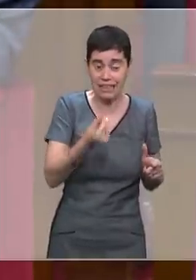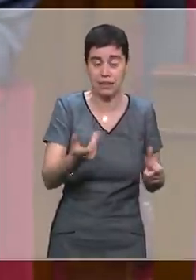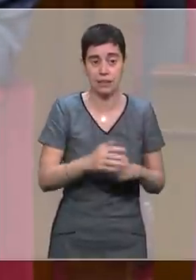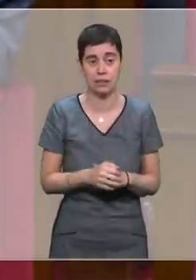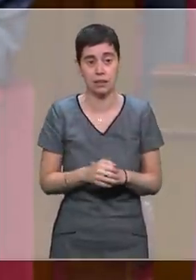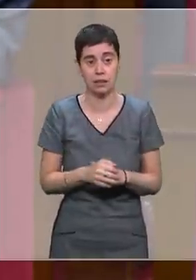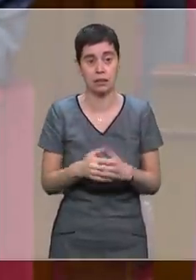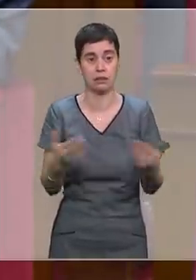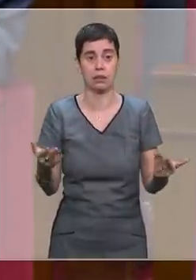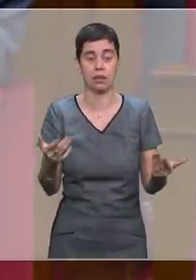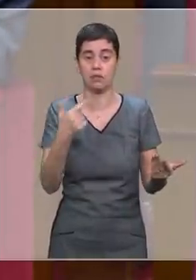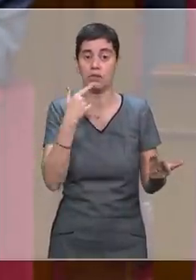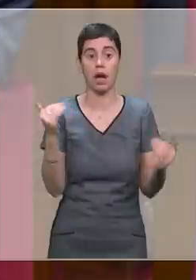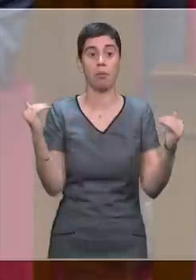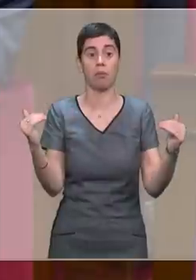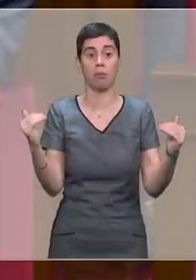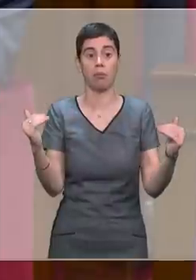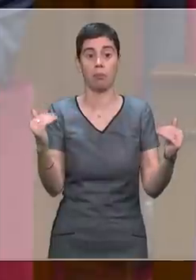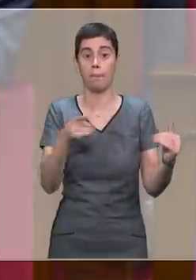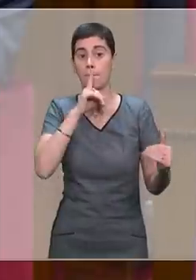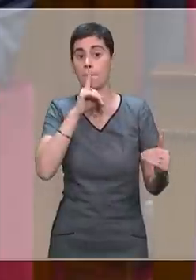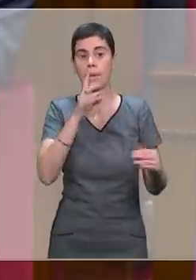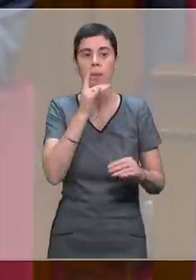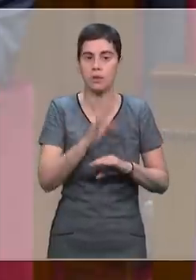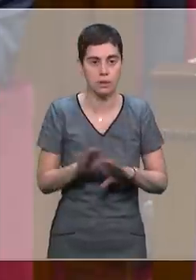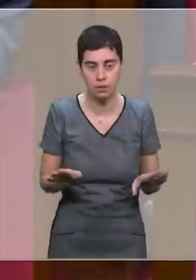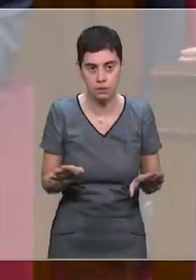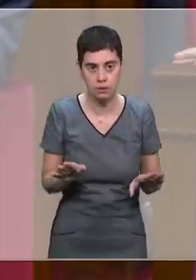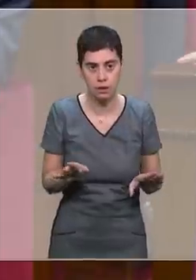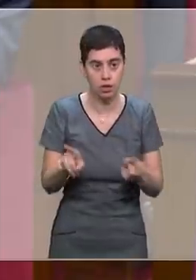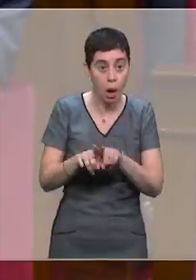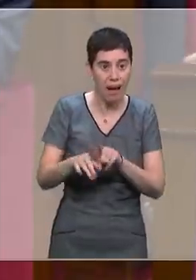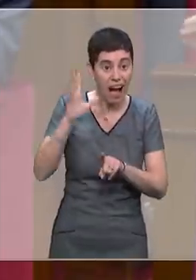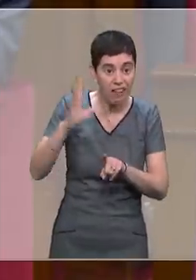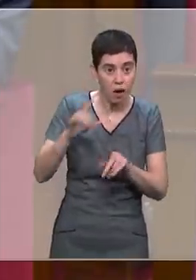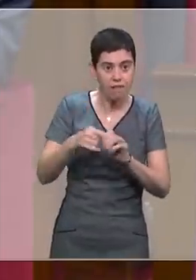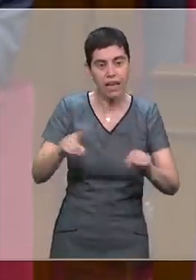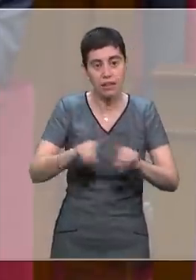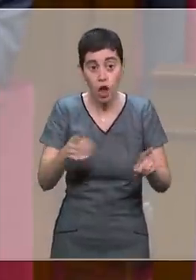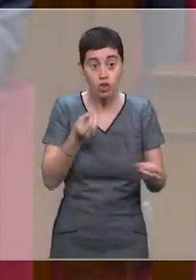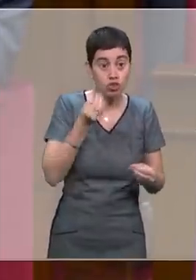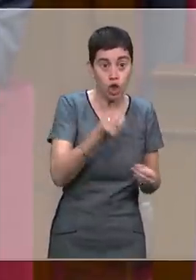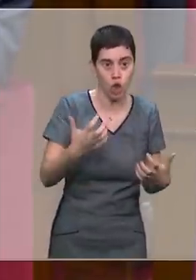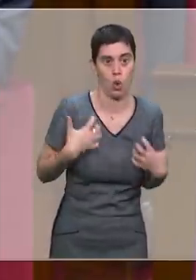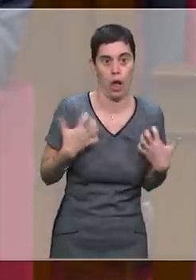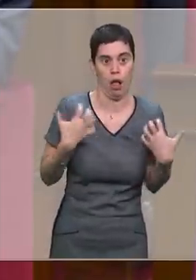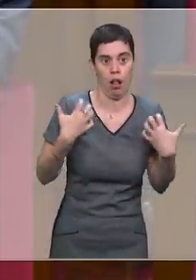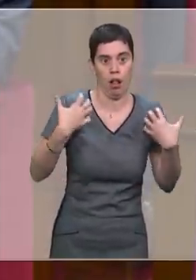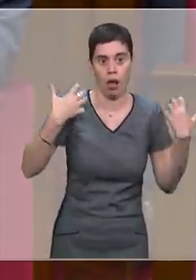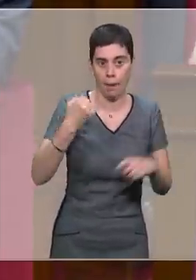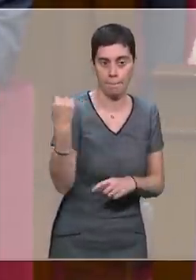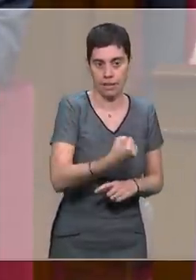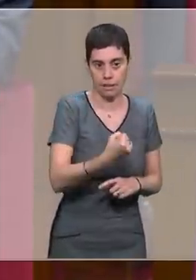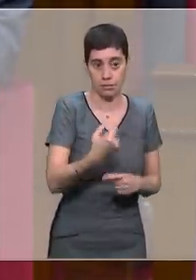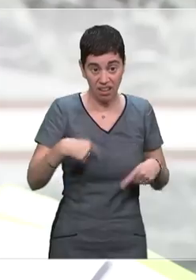le statu quo n'est plus tenable et les vieilles recettes ne font qu'amplifier la colère qui grandit énormément.